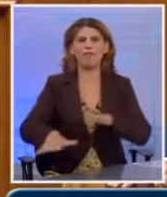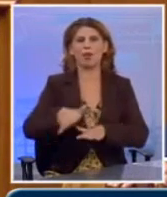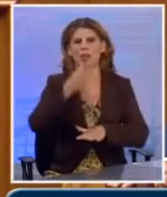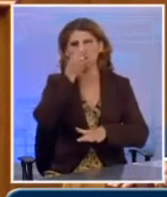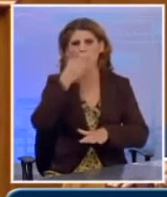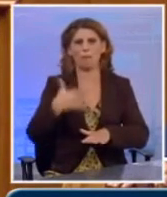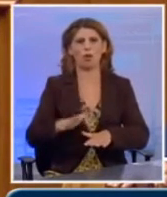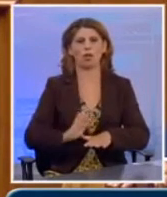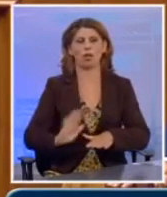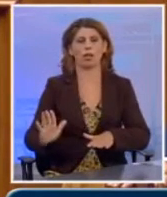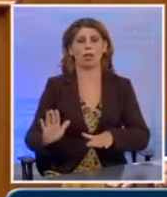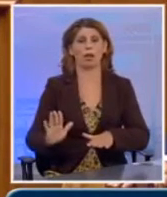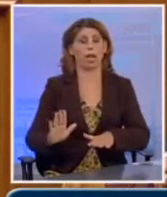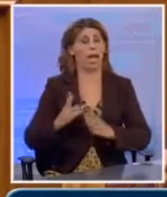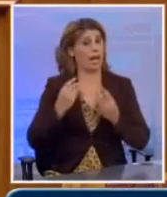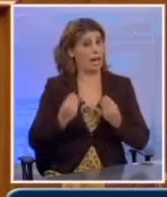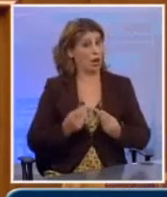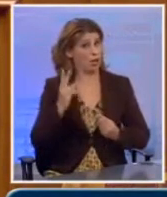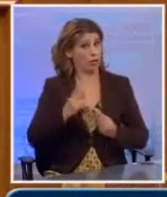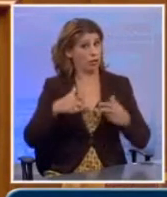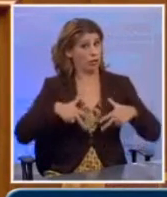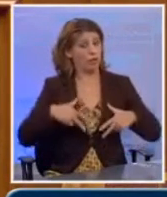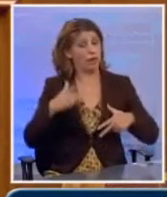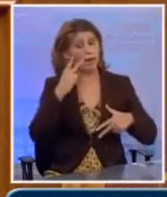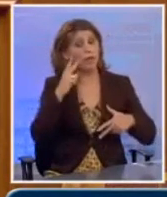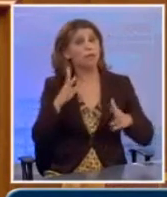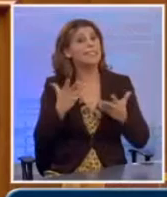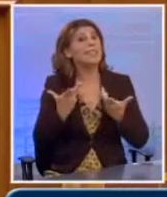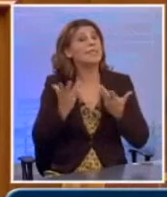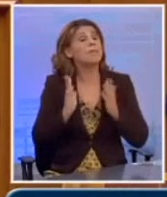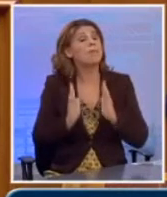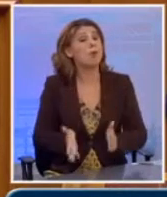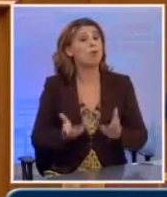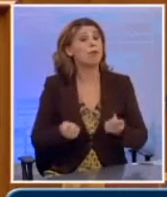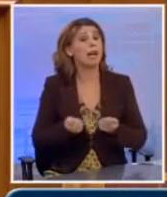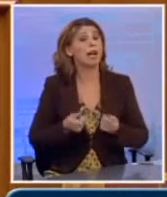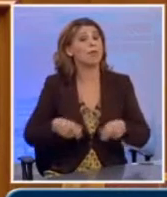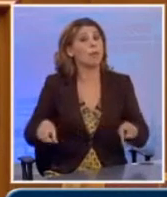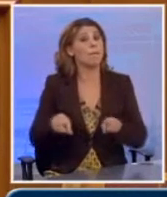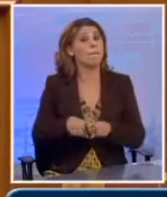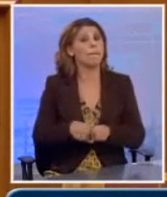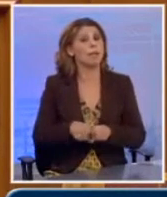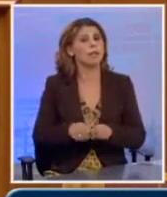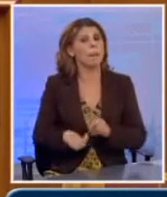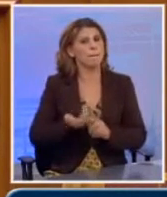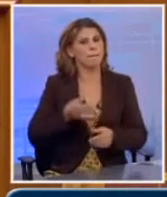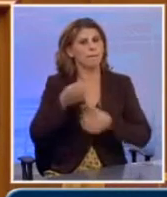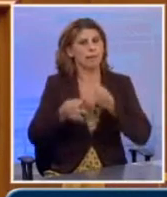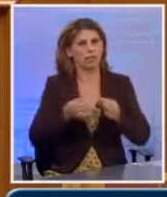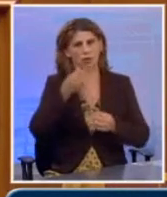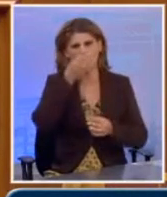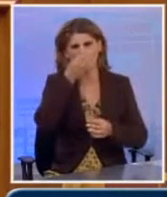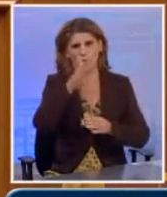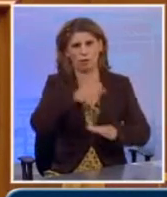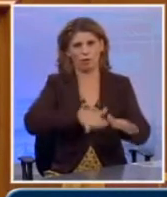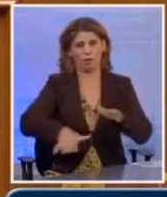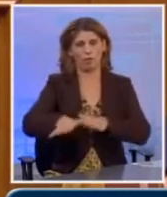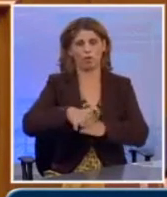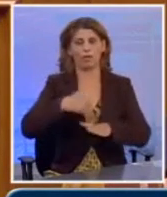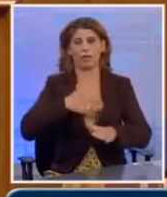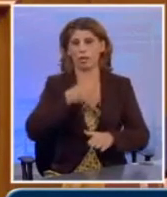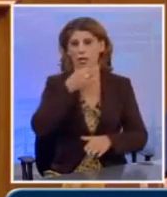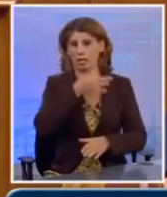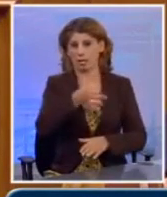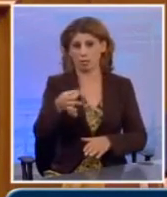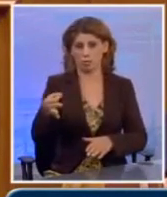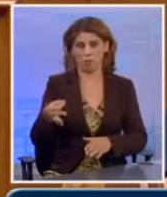αλλά καλό θα είναι να δούμε τι μπορούμε να κάνουμε. Πριν λοιπόν μιλήσω για τη διαφθορά και τη διαπλοκή, θα ήθελα να αφαιρθώ